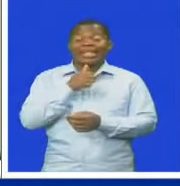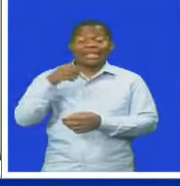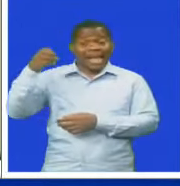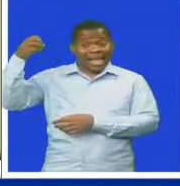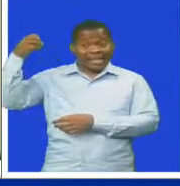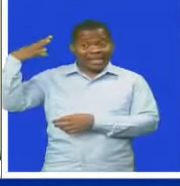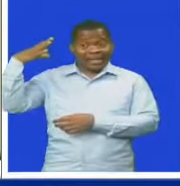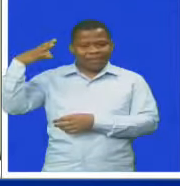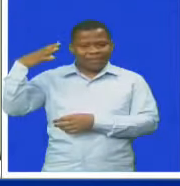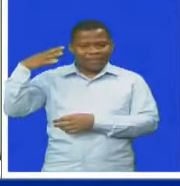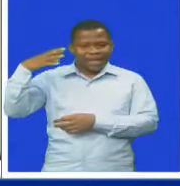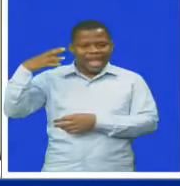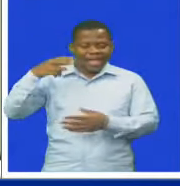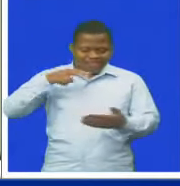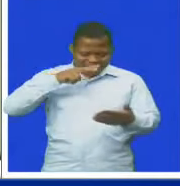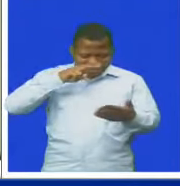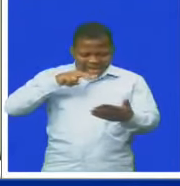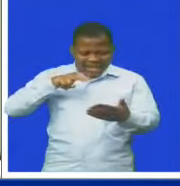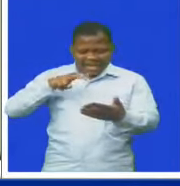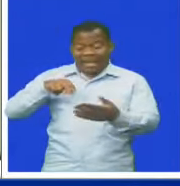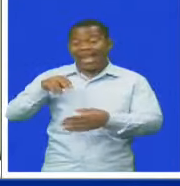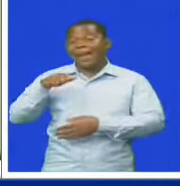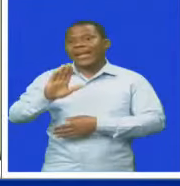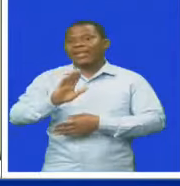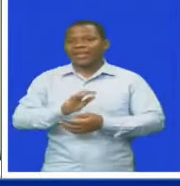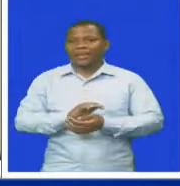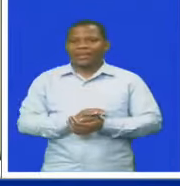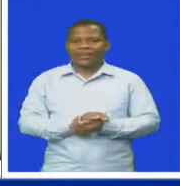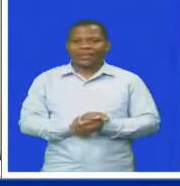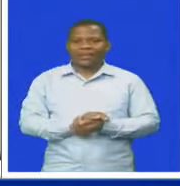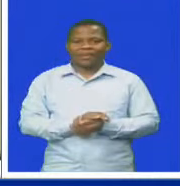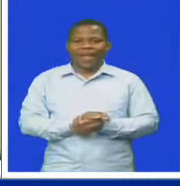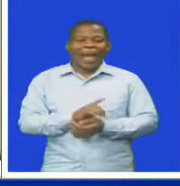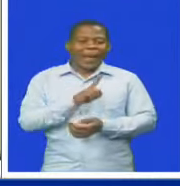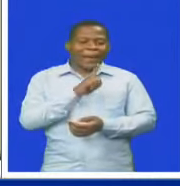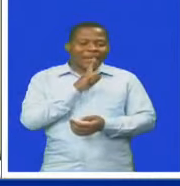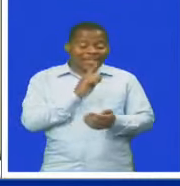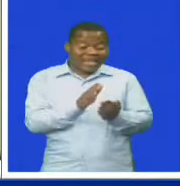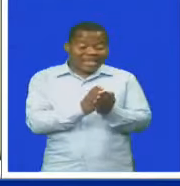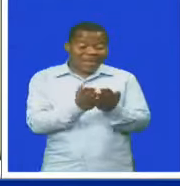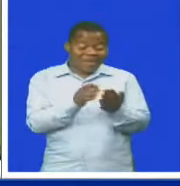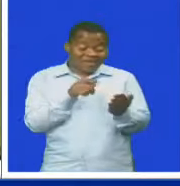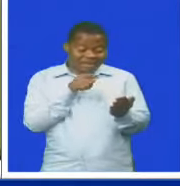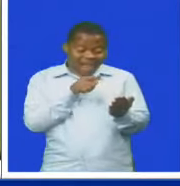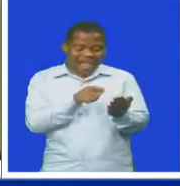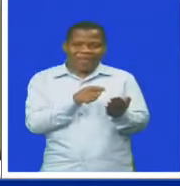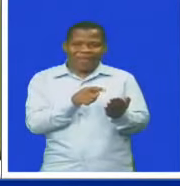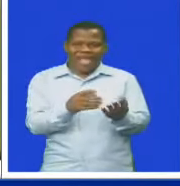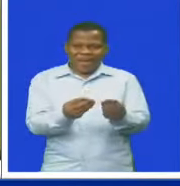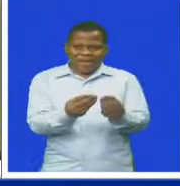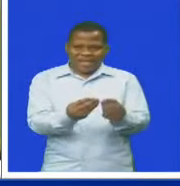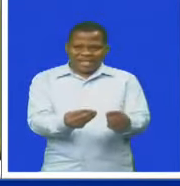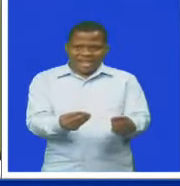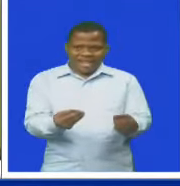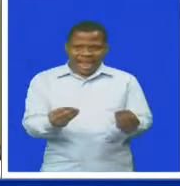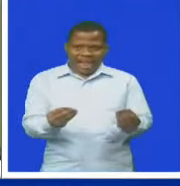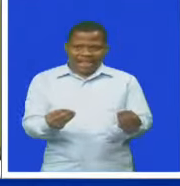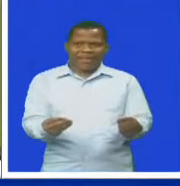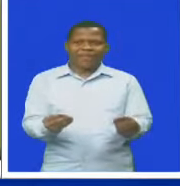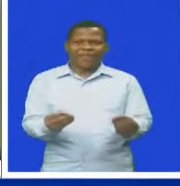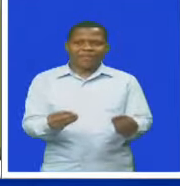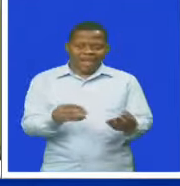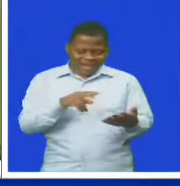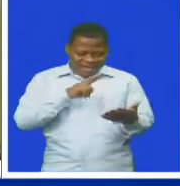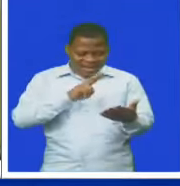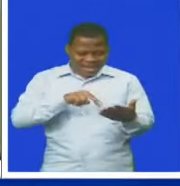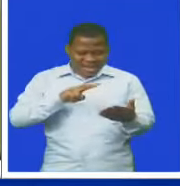ikakhulu lendlala ebhaleke ngayo iyakhona nekuthi ifundwe nangilabancane labasetikolweni. Iyasita ke ukuthi elule